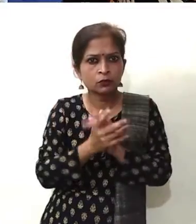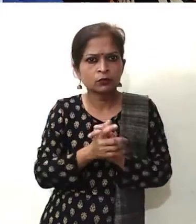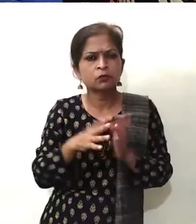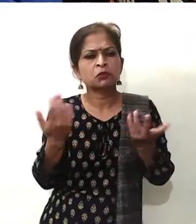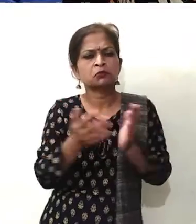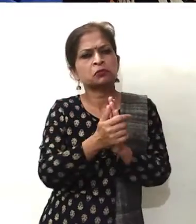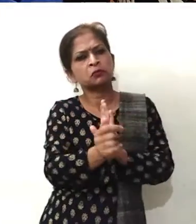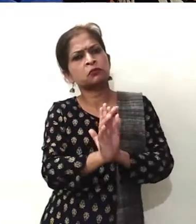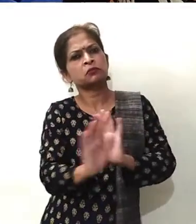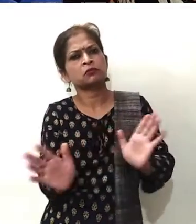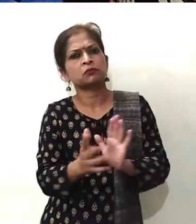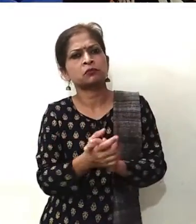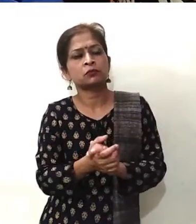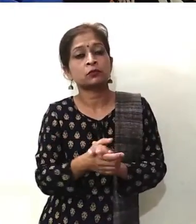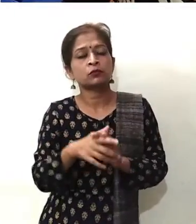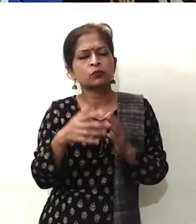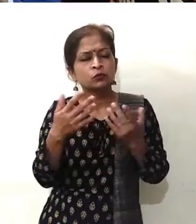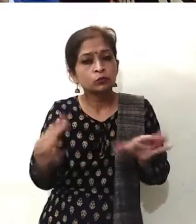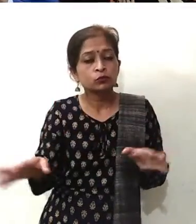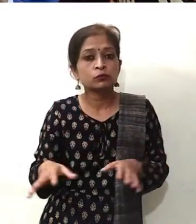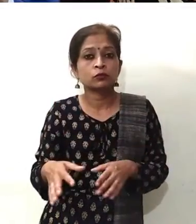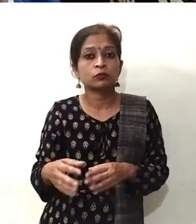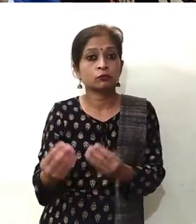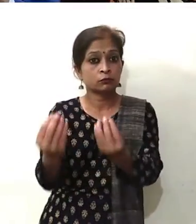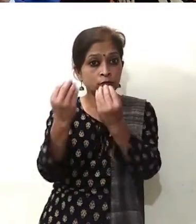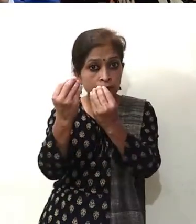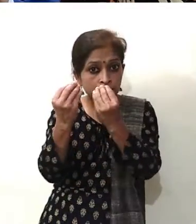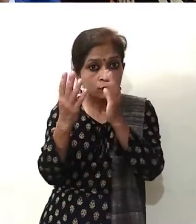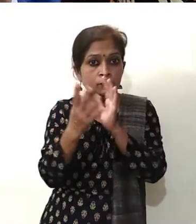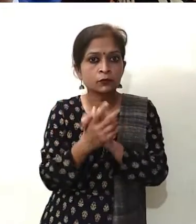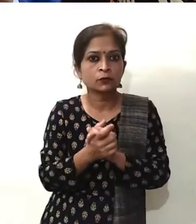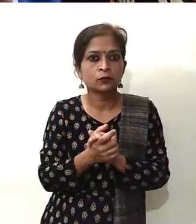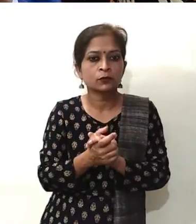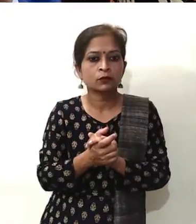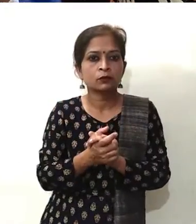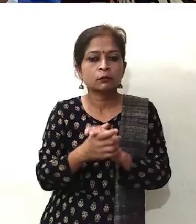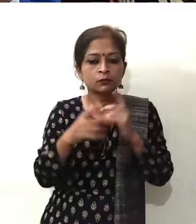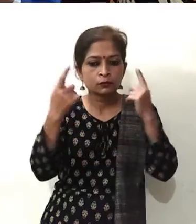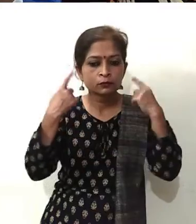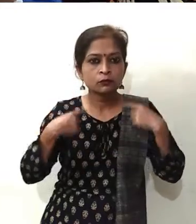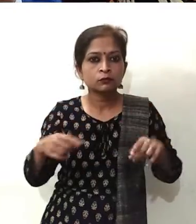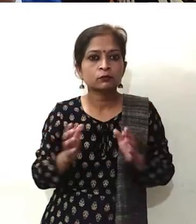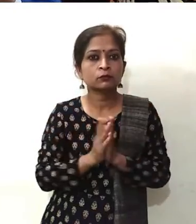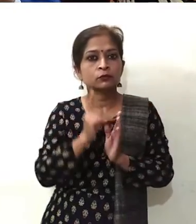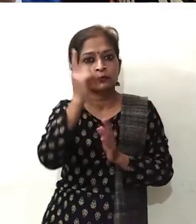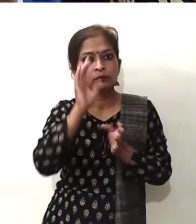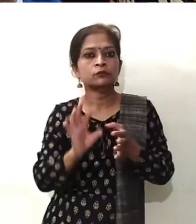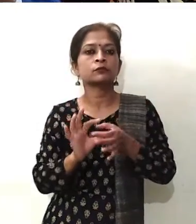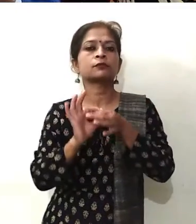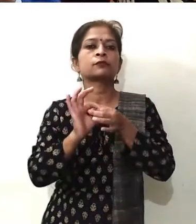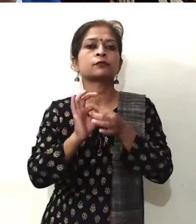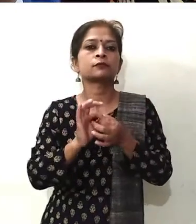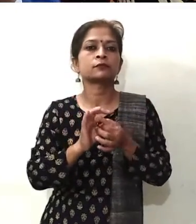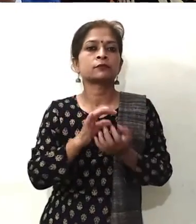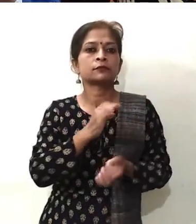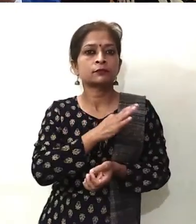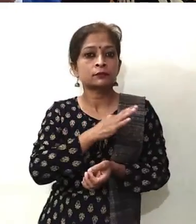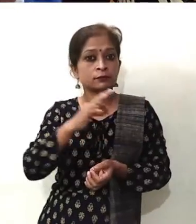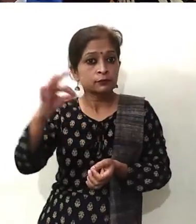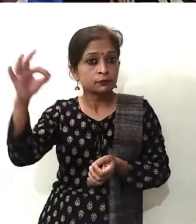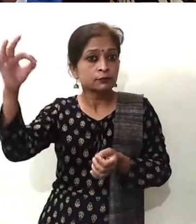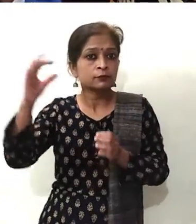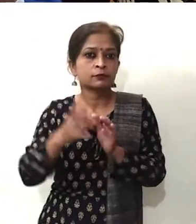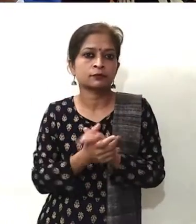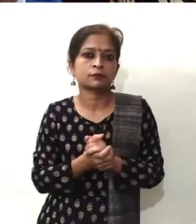है। हमारा हर शिक्षा हमें हमारी मुक्ति की तरफ के लिए ही है। बोलते ना, सा विद्या